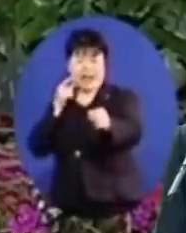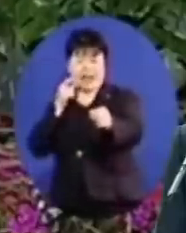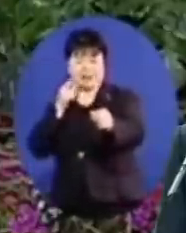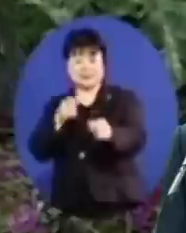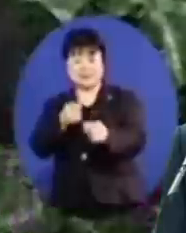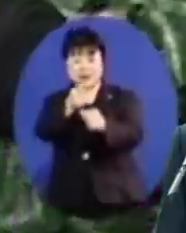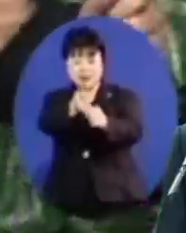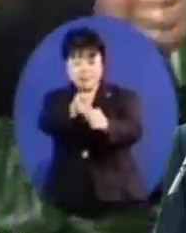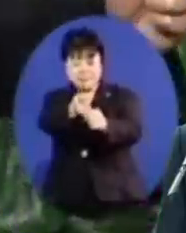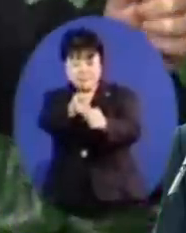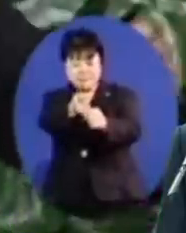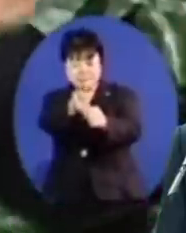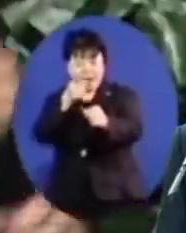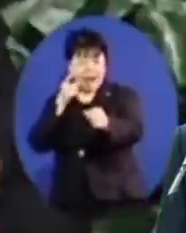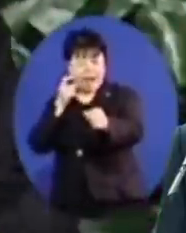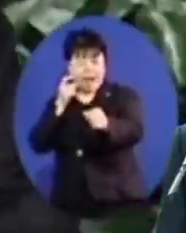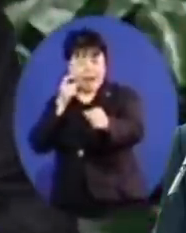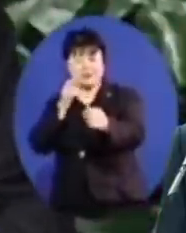땡겨서